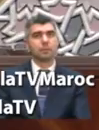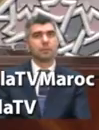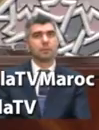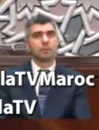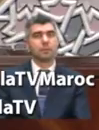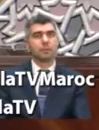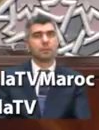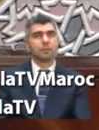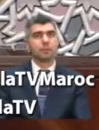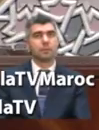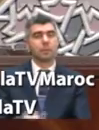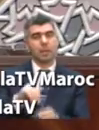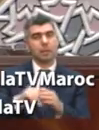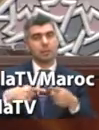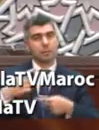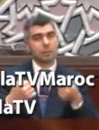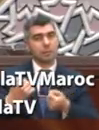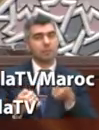معذرة، إذا فريق العصر والمعاصرة.